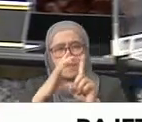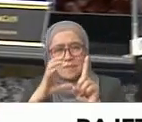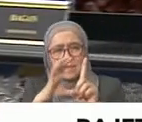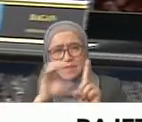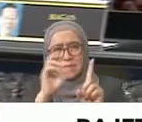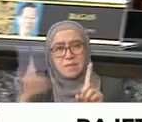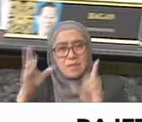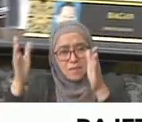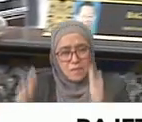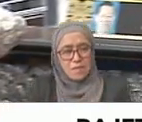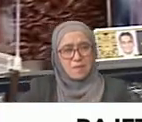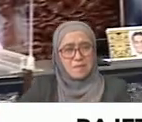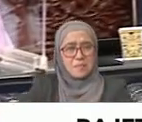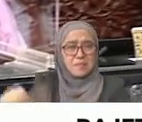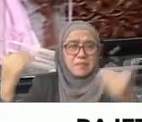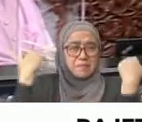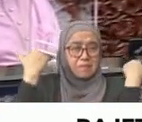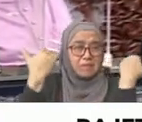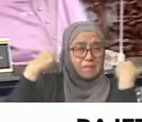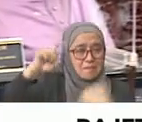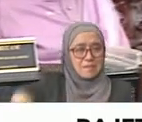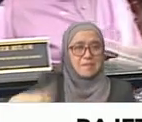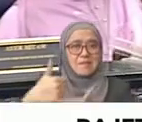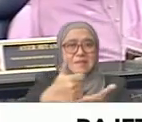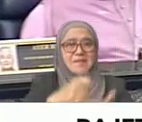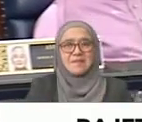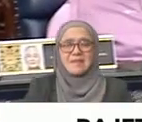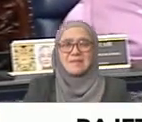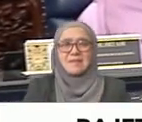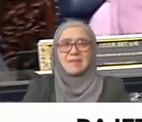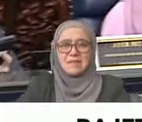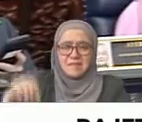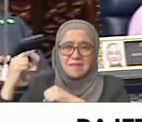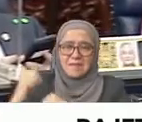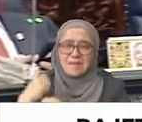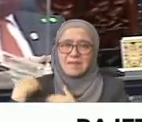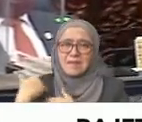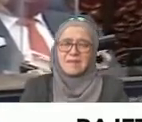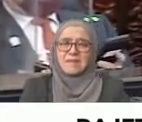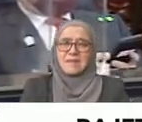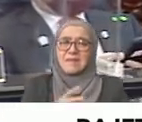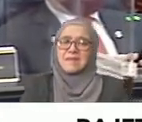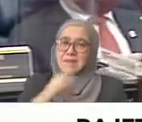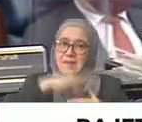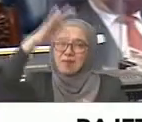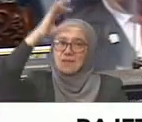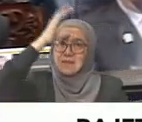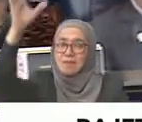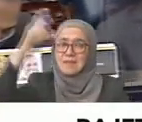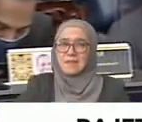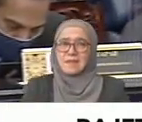pilihan widget oleh itu mengambil semangat konsep Joger inti bagi tahun harapan